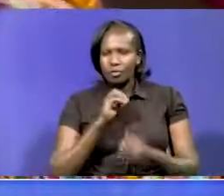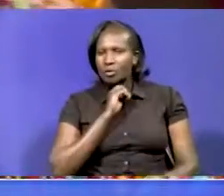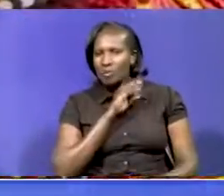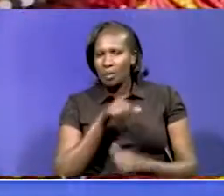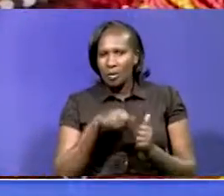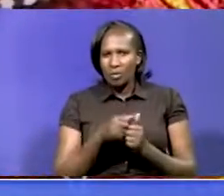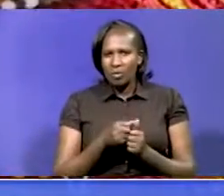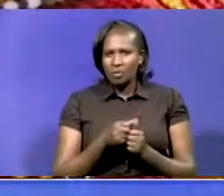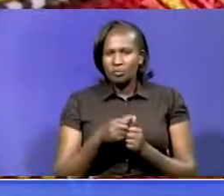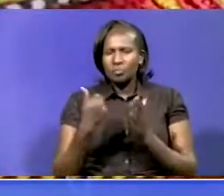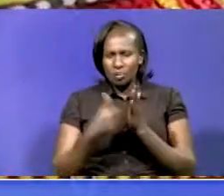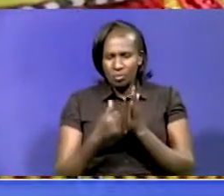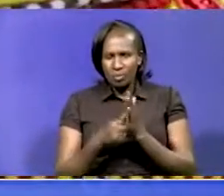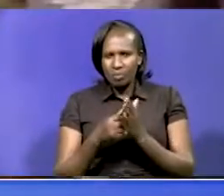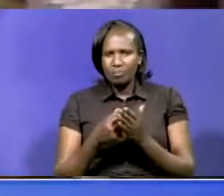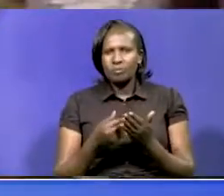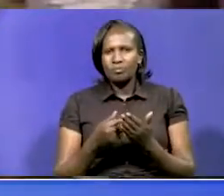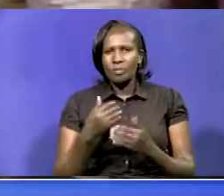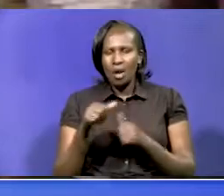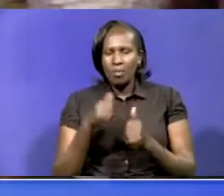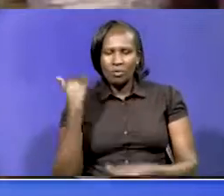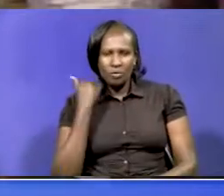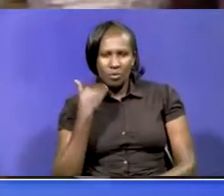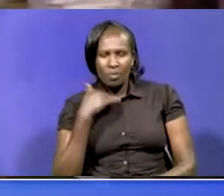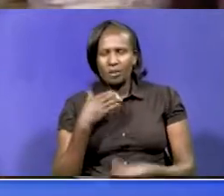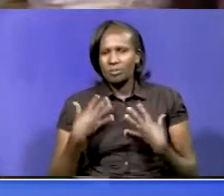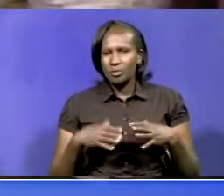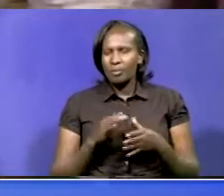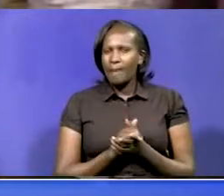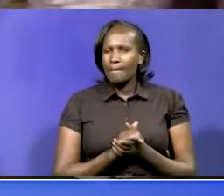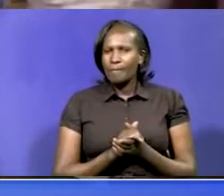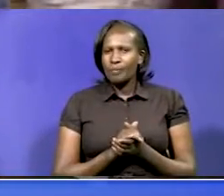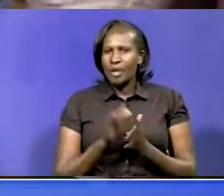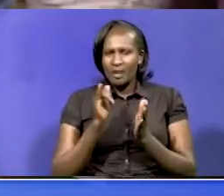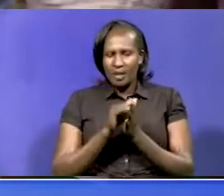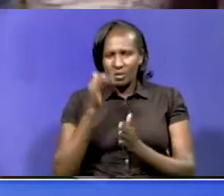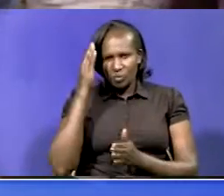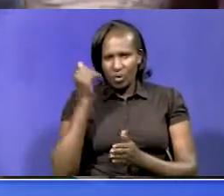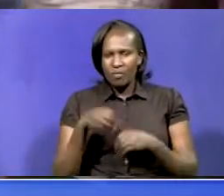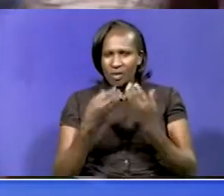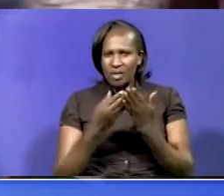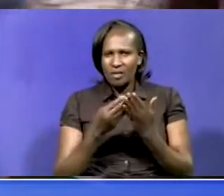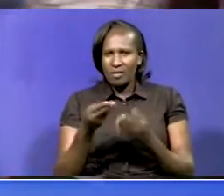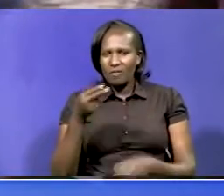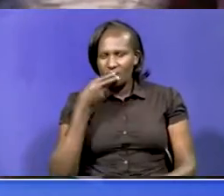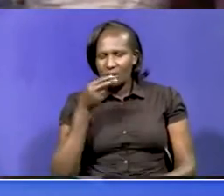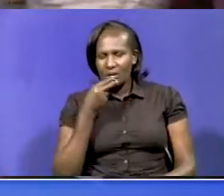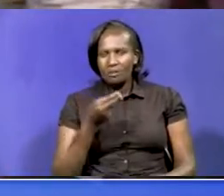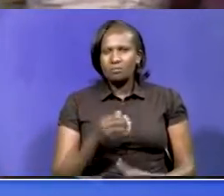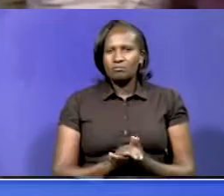kijamii yanayosababishwa na wizi wa mifugo. Na ndio sababu tulitoa feeding program ambayo inaendelea sasa kutoka